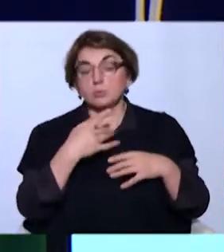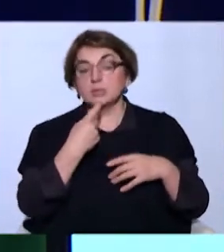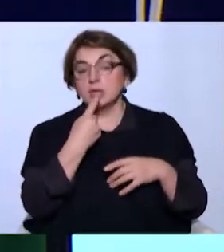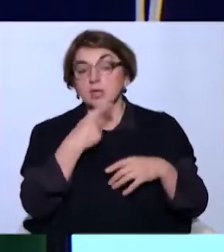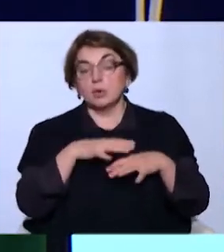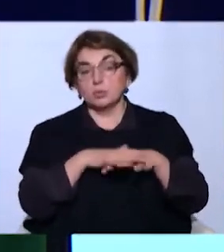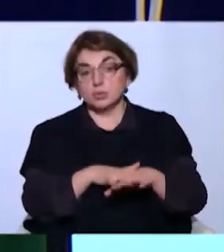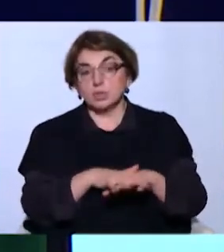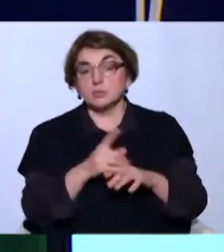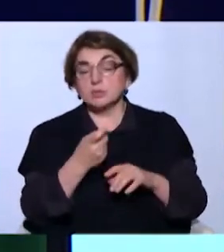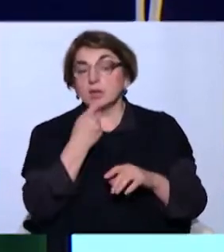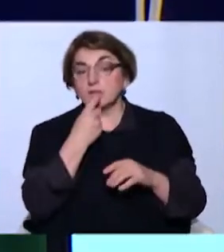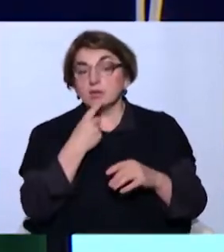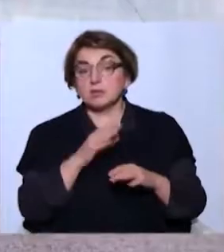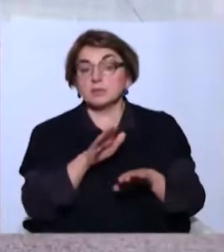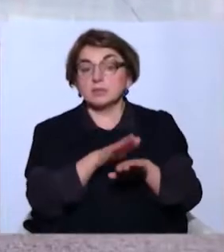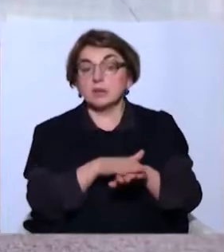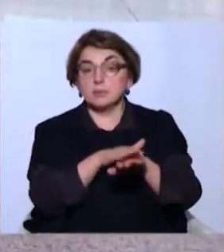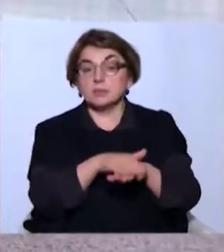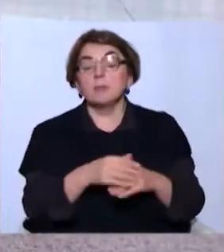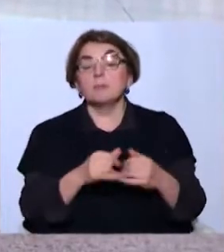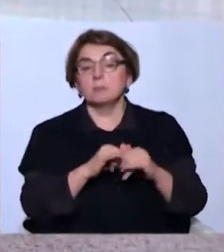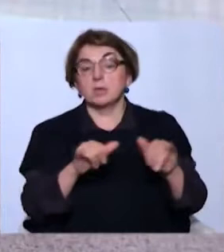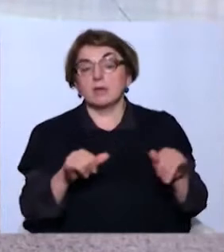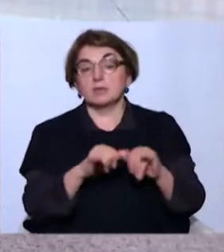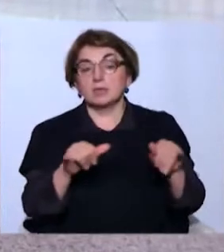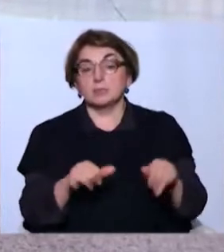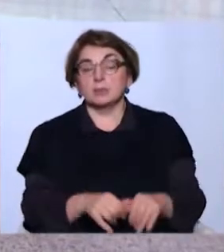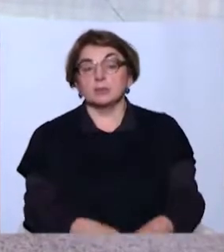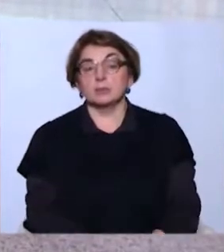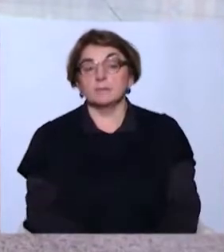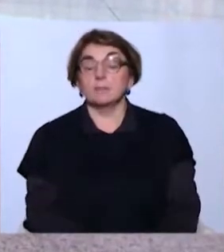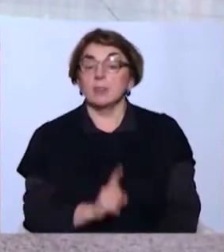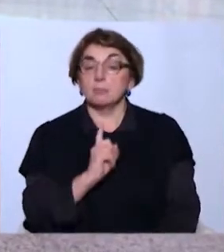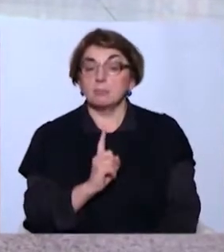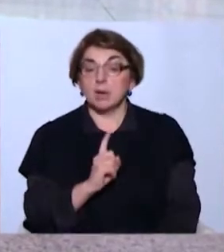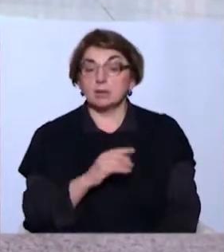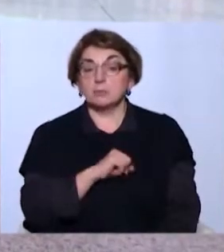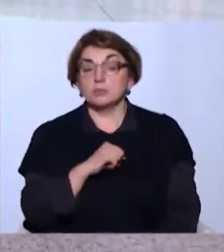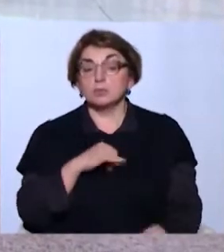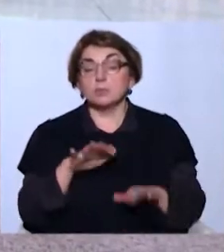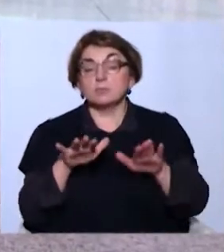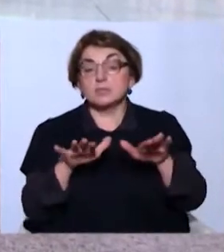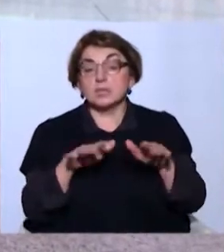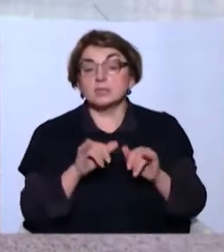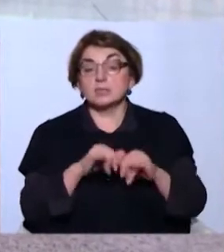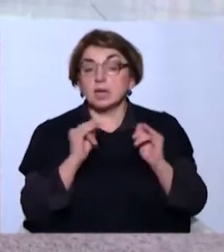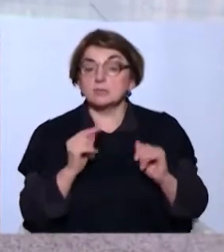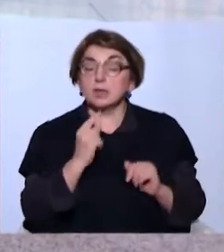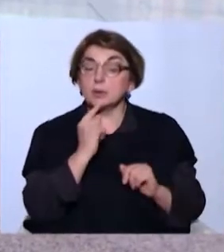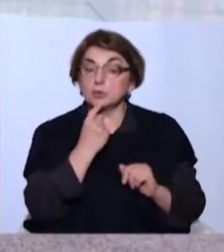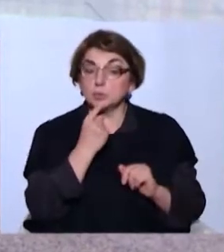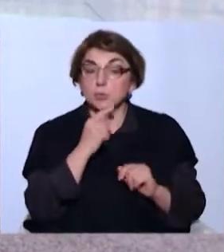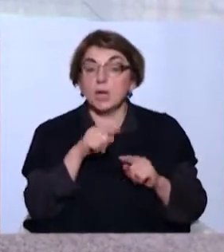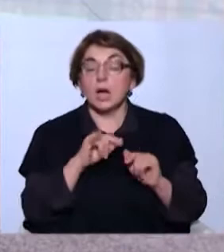უჯრედები. ისინი კვერცხების დებით მრავლდებიან. მაგრამ წერის განვითარება არის რთული.